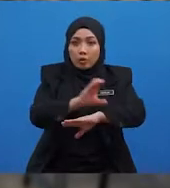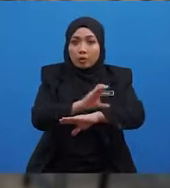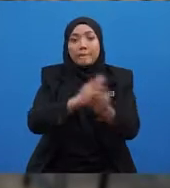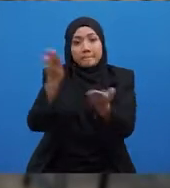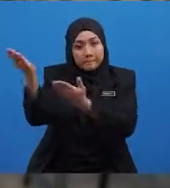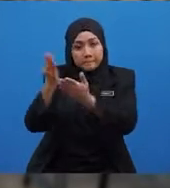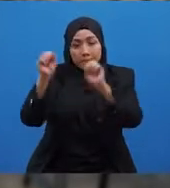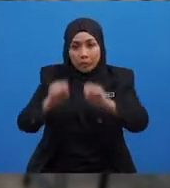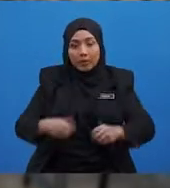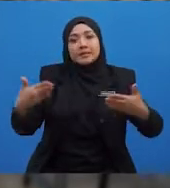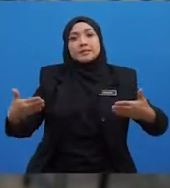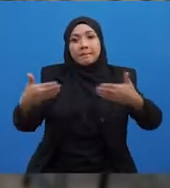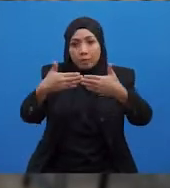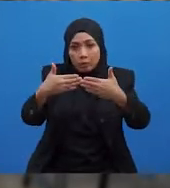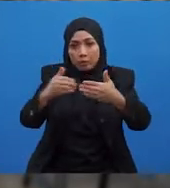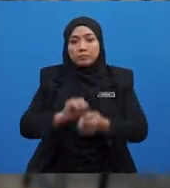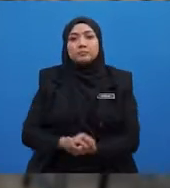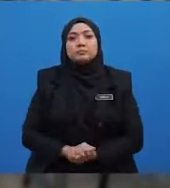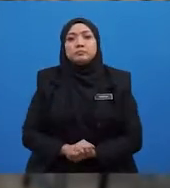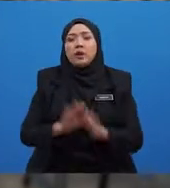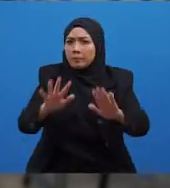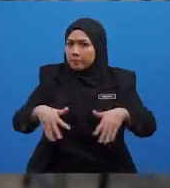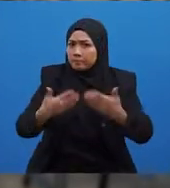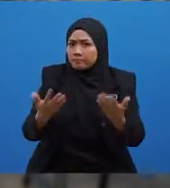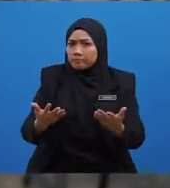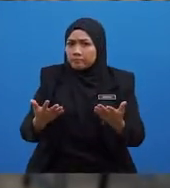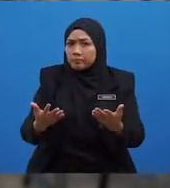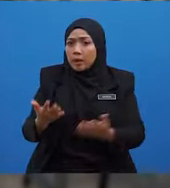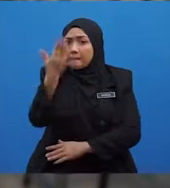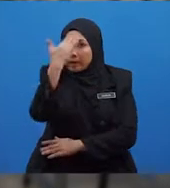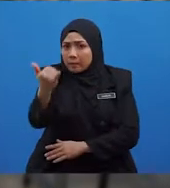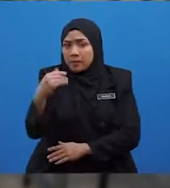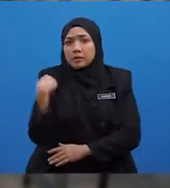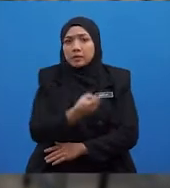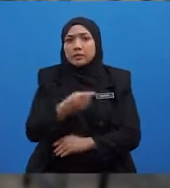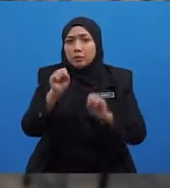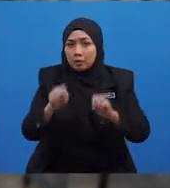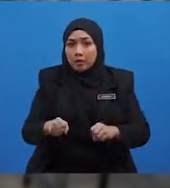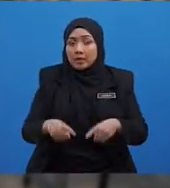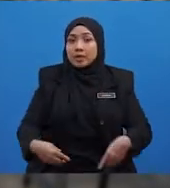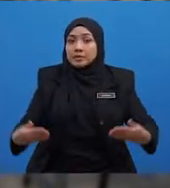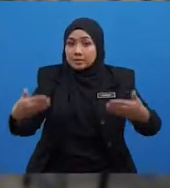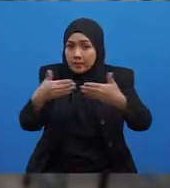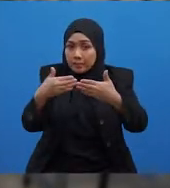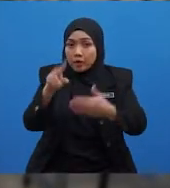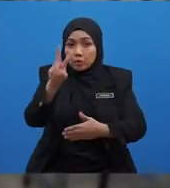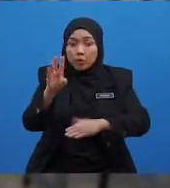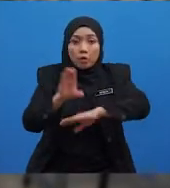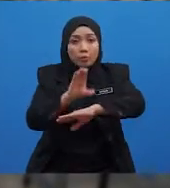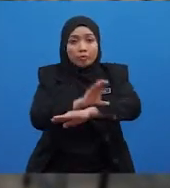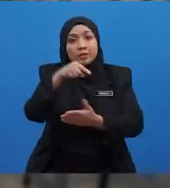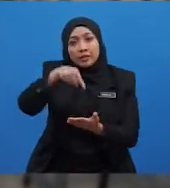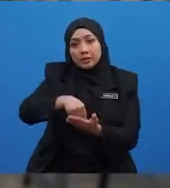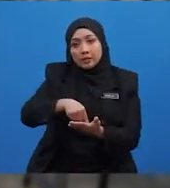boleh disambungkan. Kenapa kita perlu sambungkan dua komputer ini? Ini